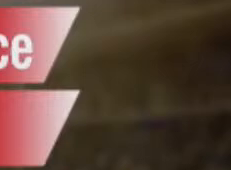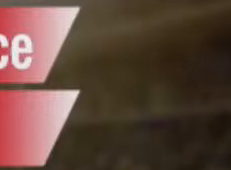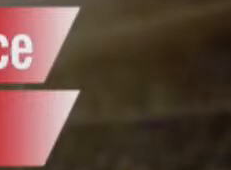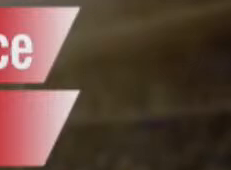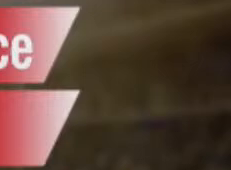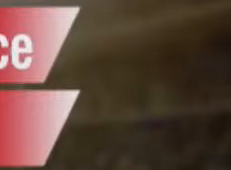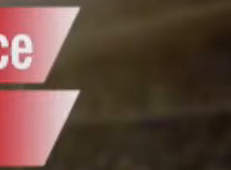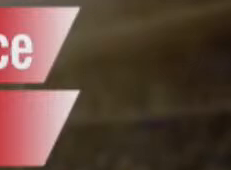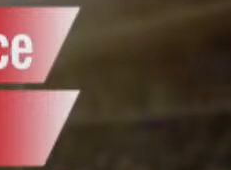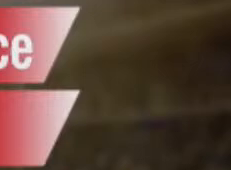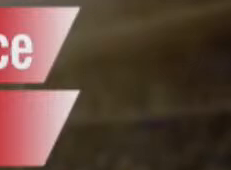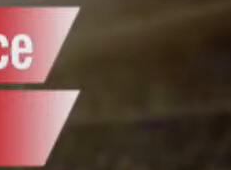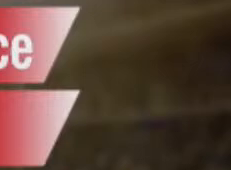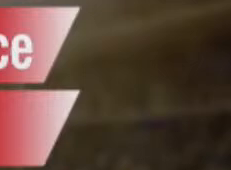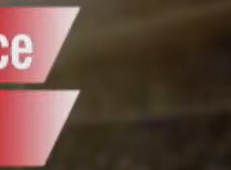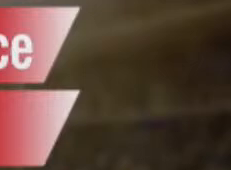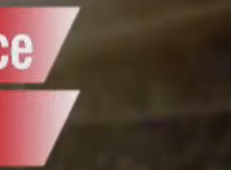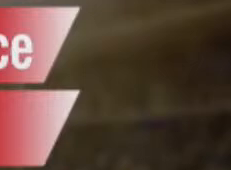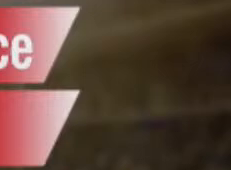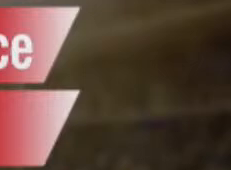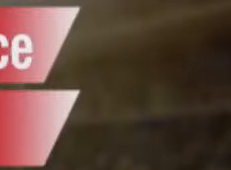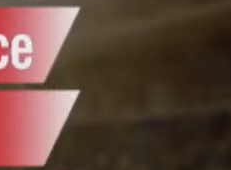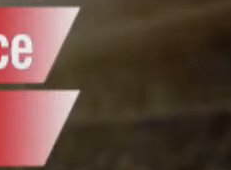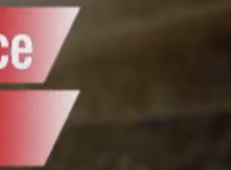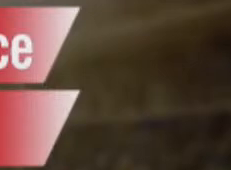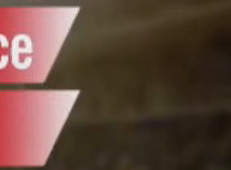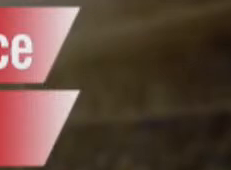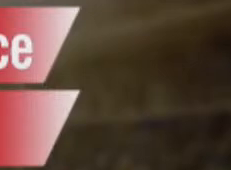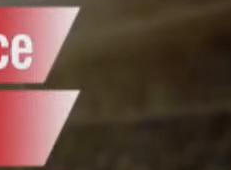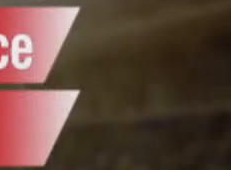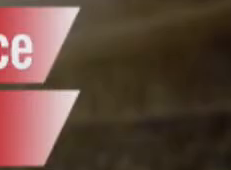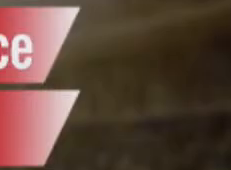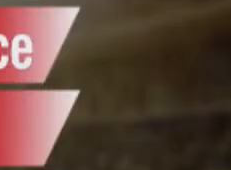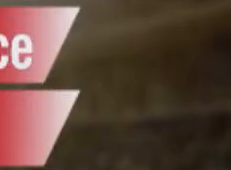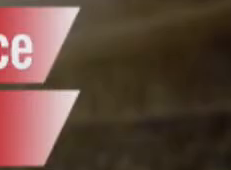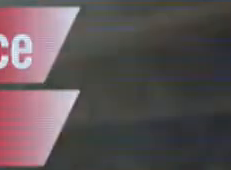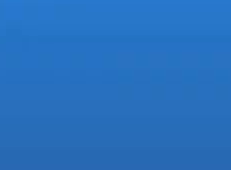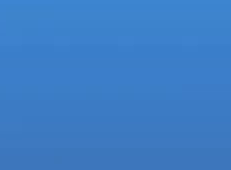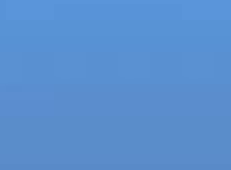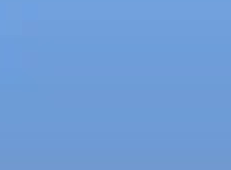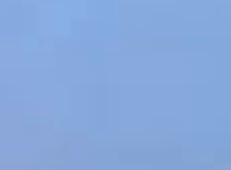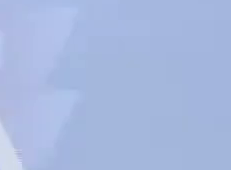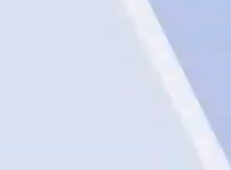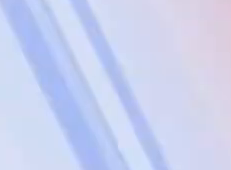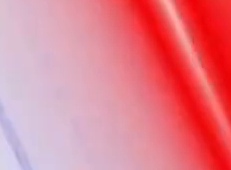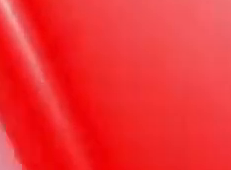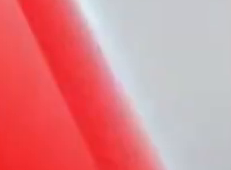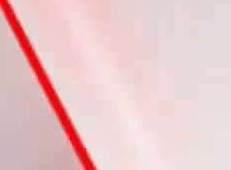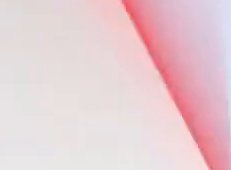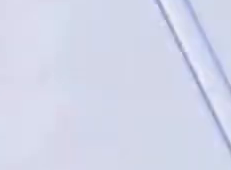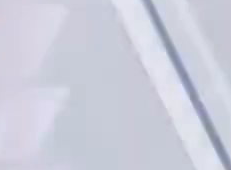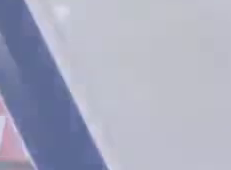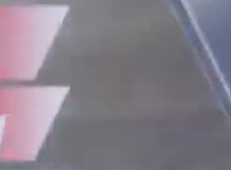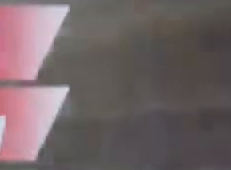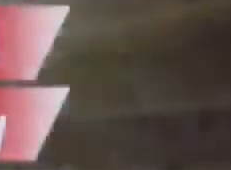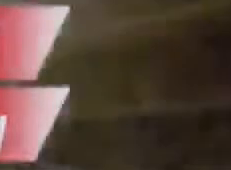ya Brighton, Newcastle dhidi ya Crystal Palace, Nottingham Forest kwa nyumbani dhidi ya Tottenham Hotspur, Southampton dhidi ya Sheffield